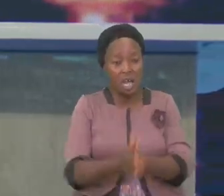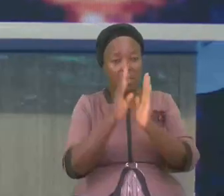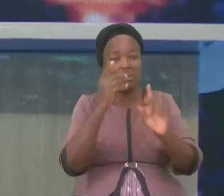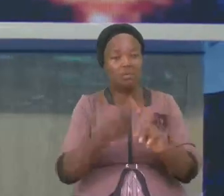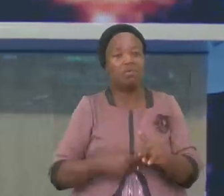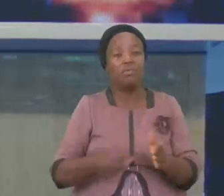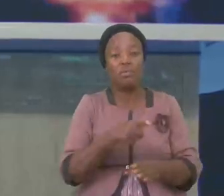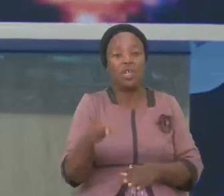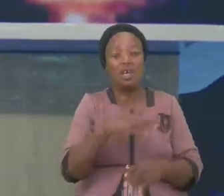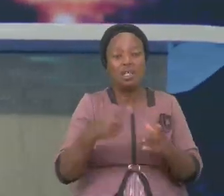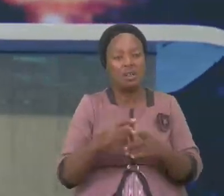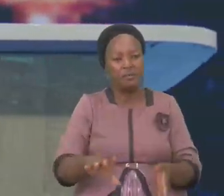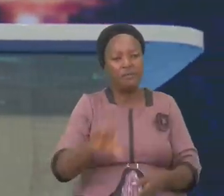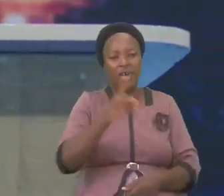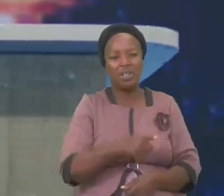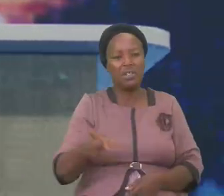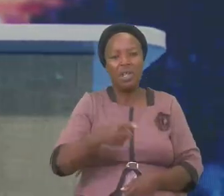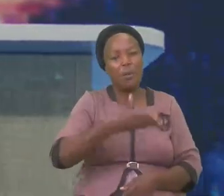il les trouvait